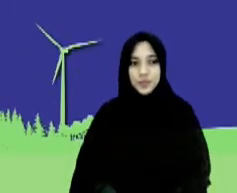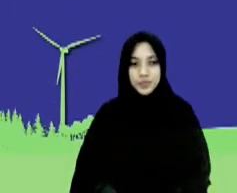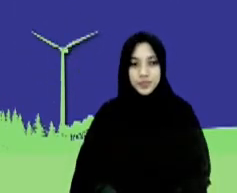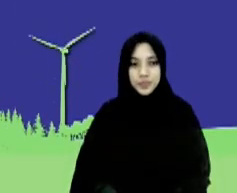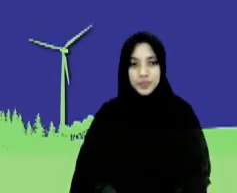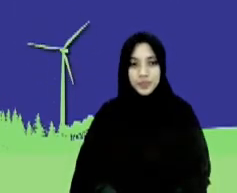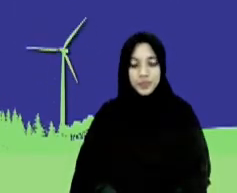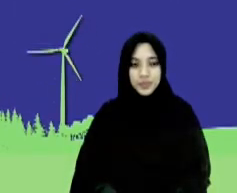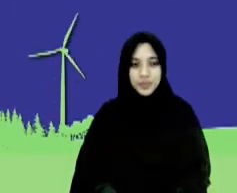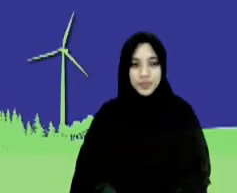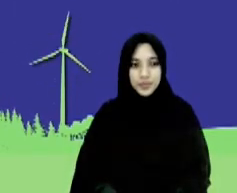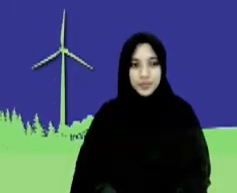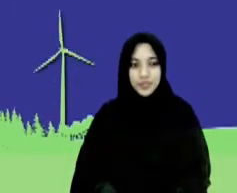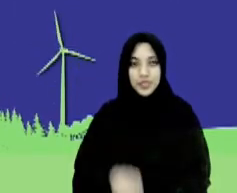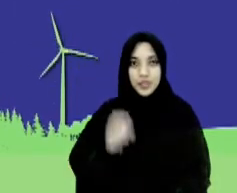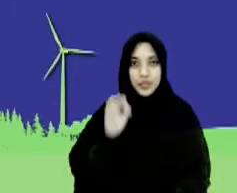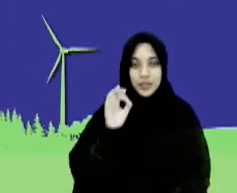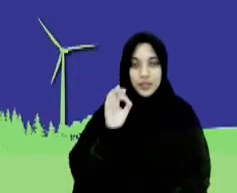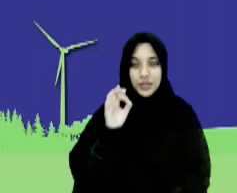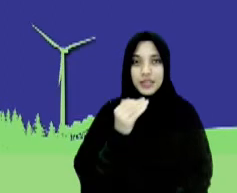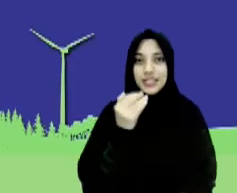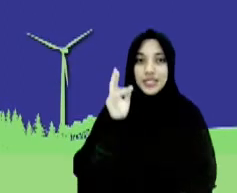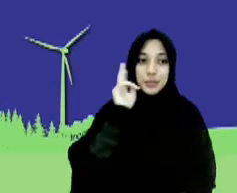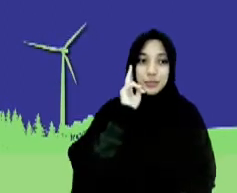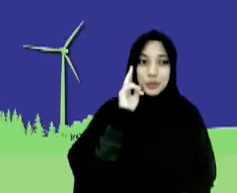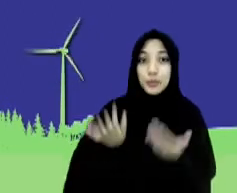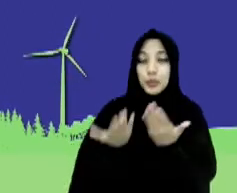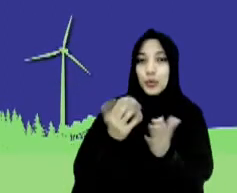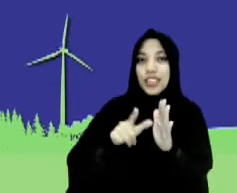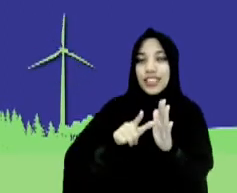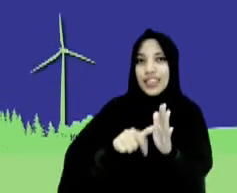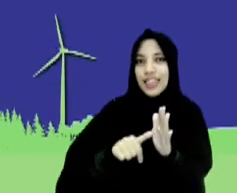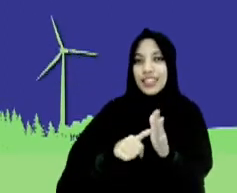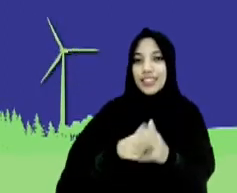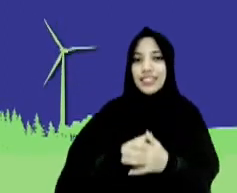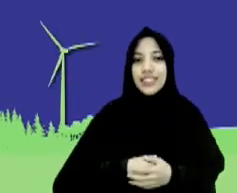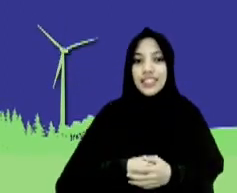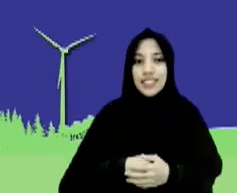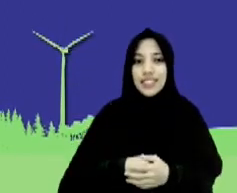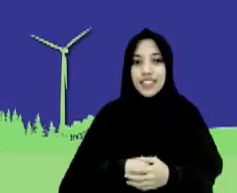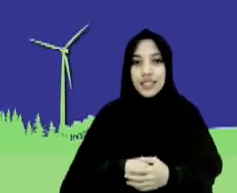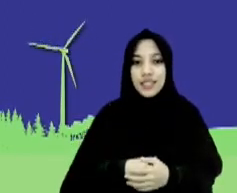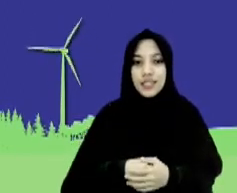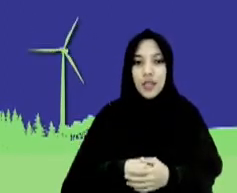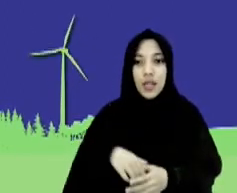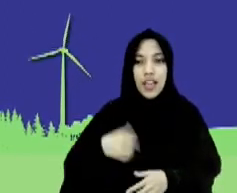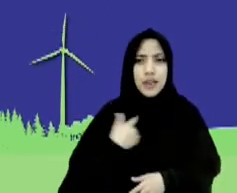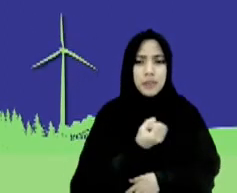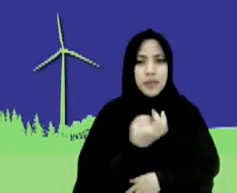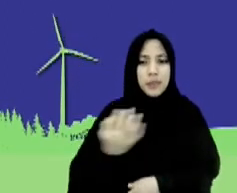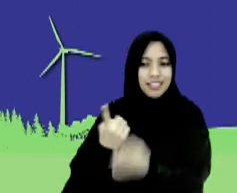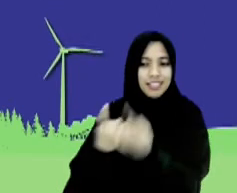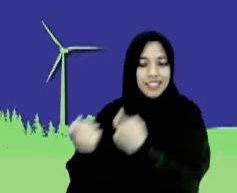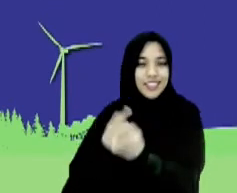keseluruhan Terima kasih banyak ehungkin nanti e eh sudah ada beberapa pertanyaan sementara ini yang